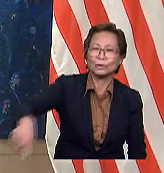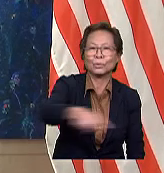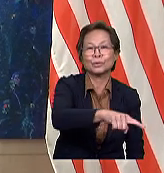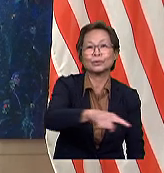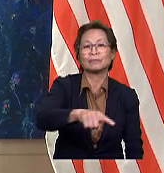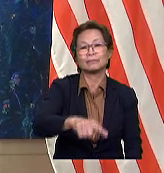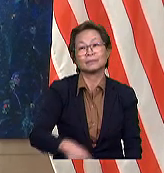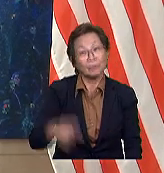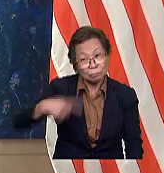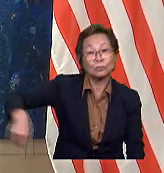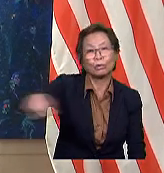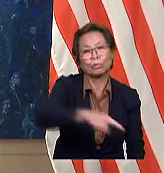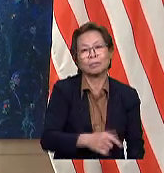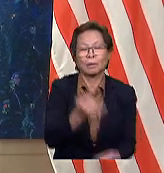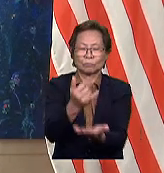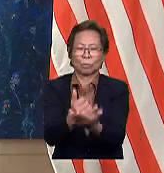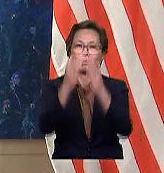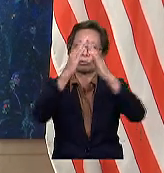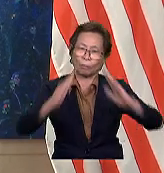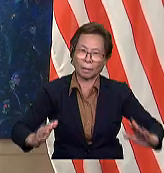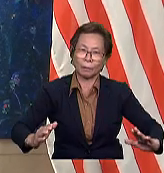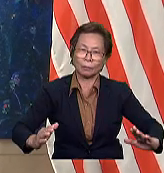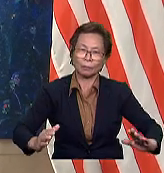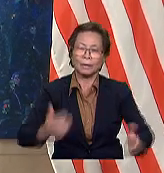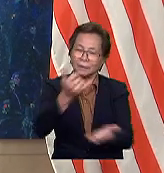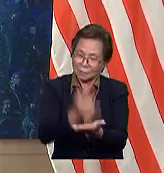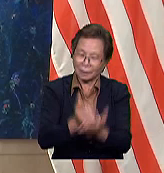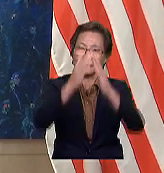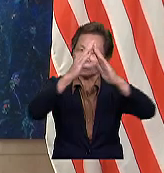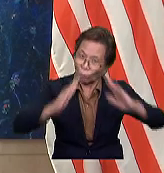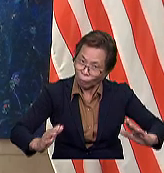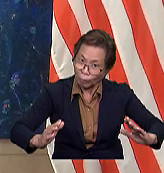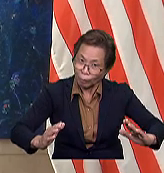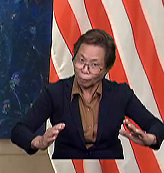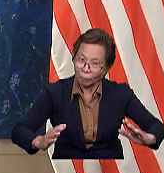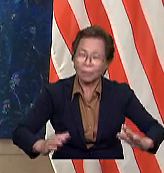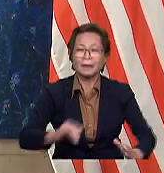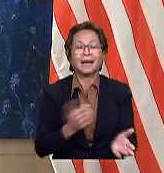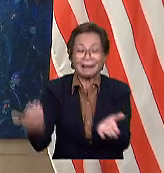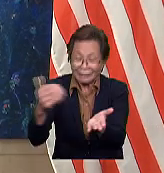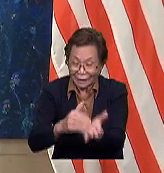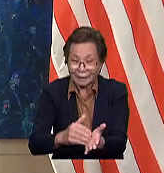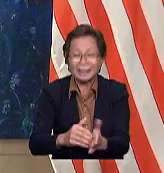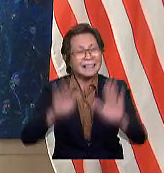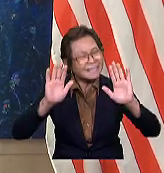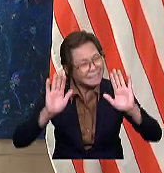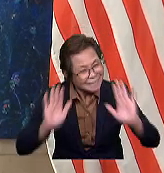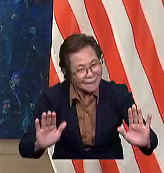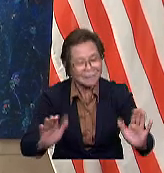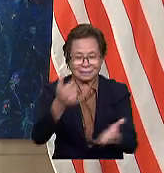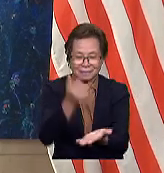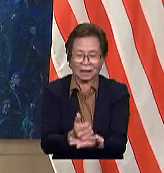Lestari dikendaki duduk di rumah state Hong dan sayur langi just stay